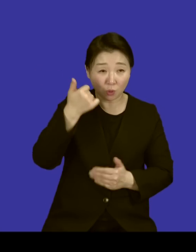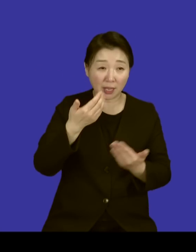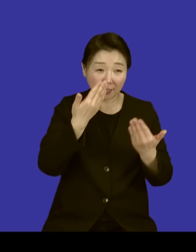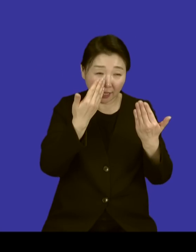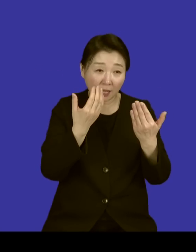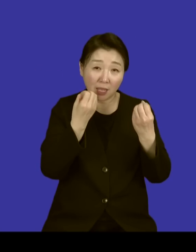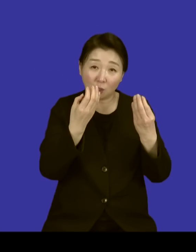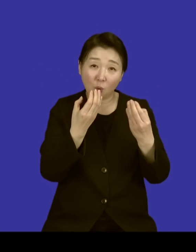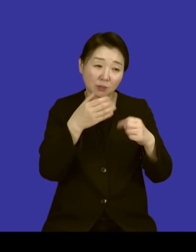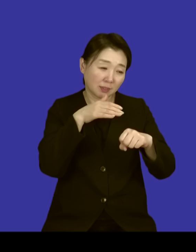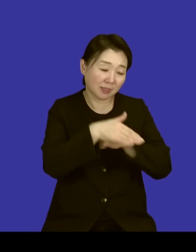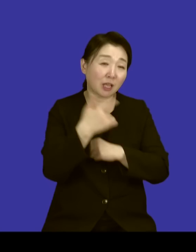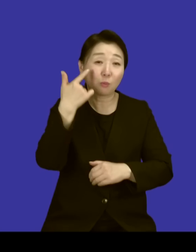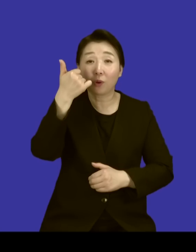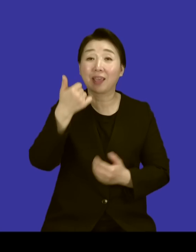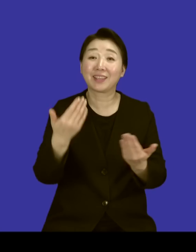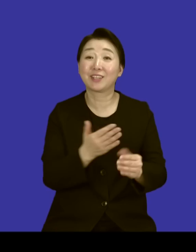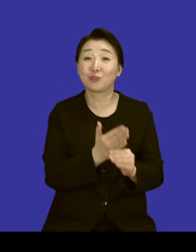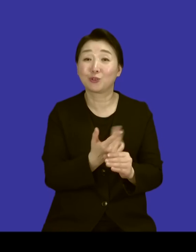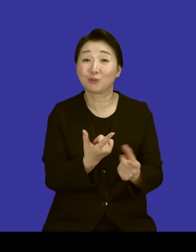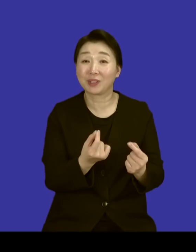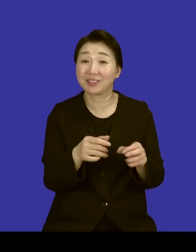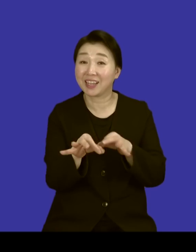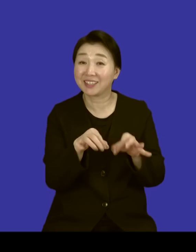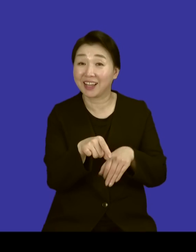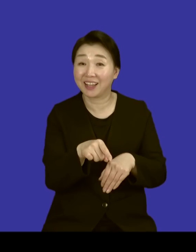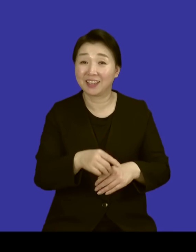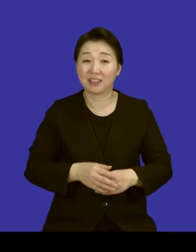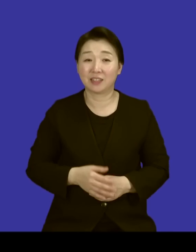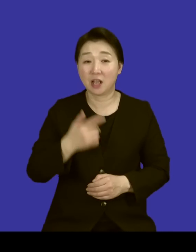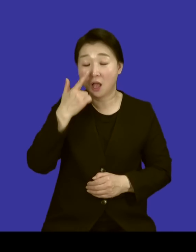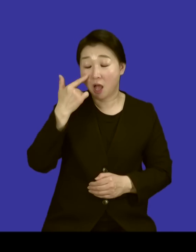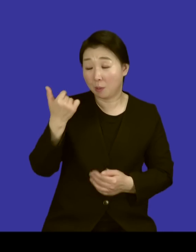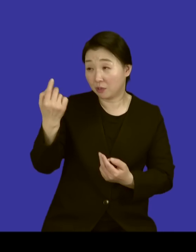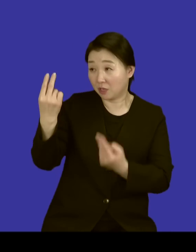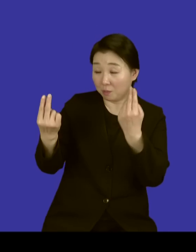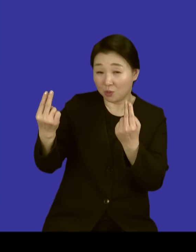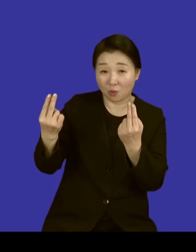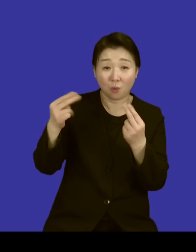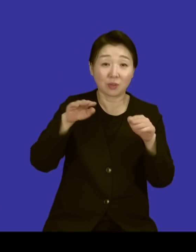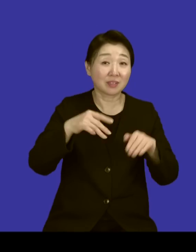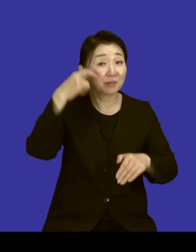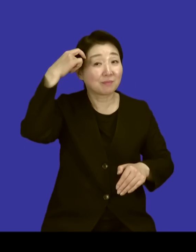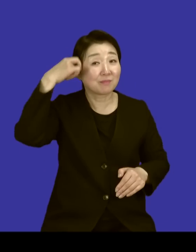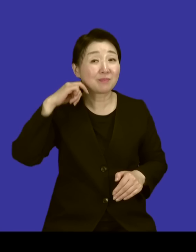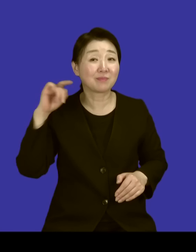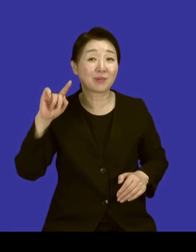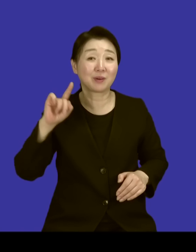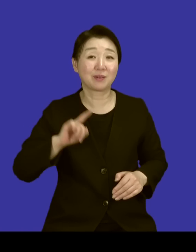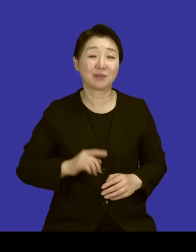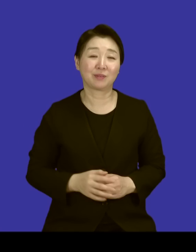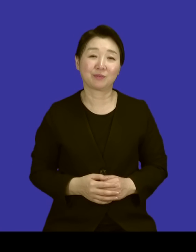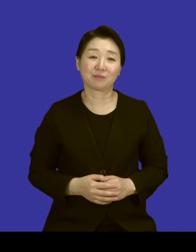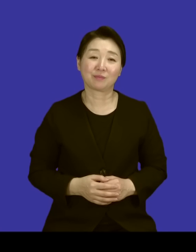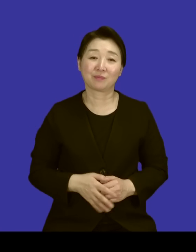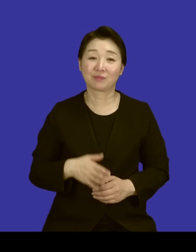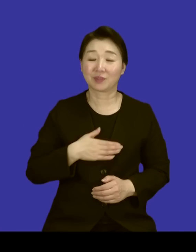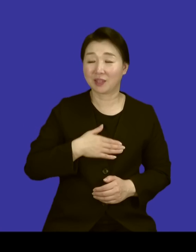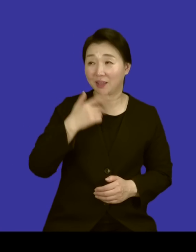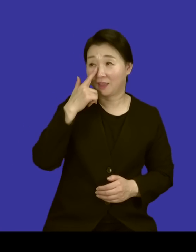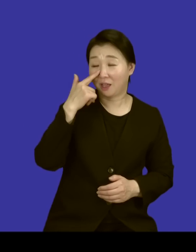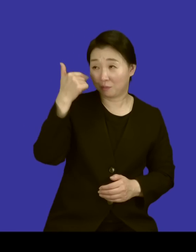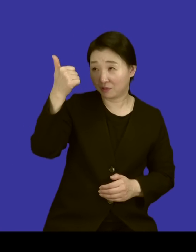형태의 목회, 지금 이 장사 아버지와 비교할 때 어떻게 좀 느끼세요? 저 뭐